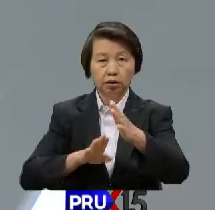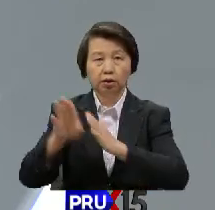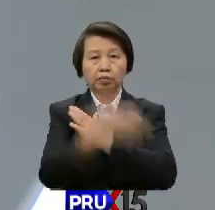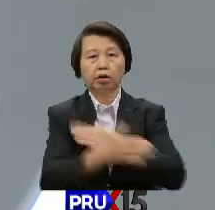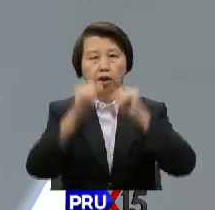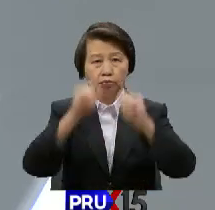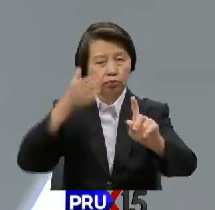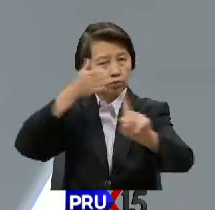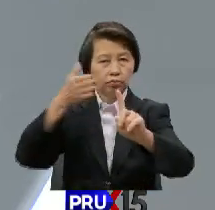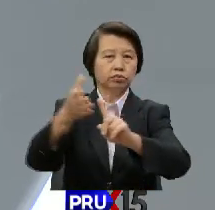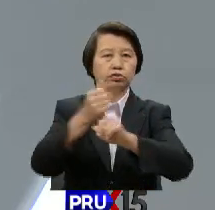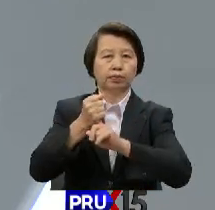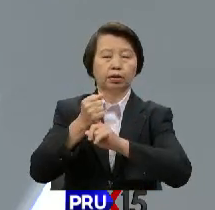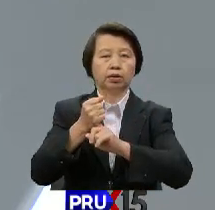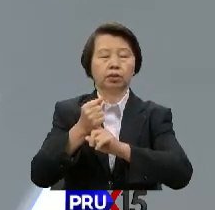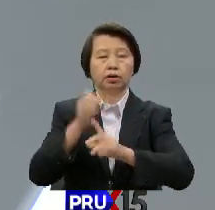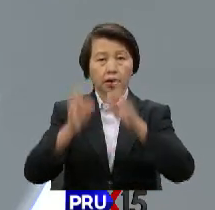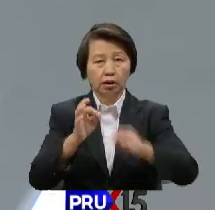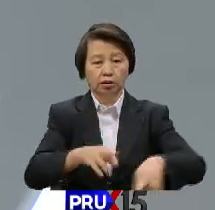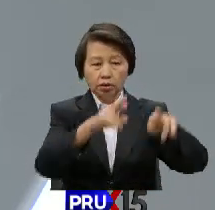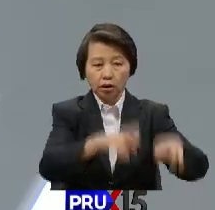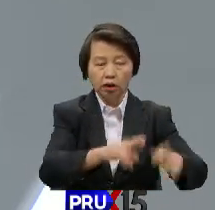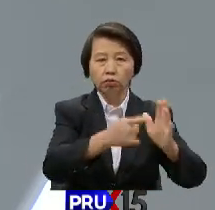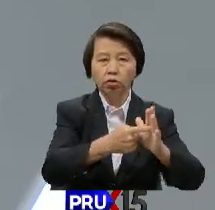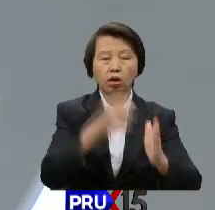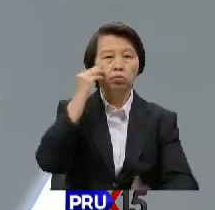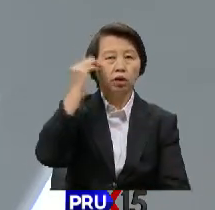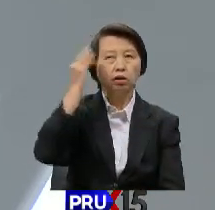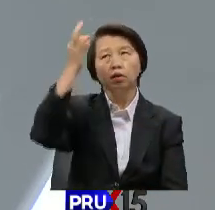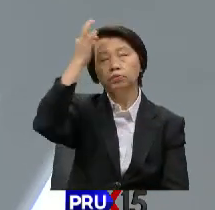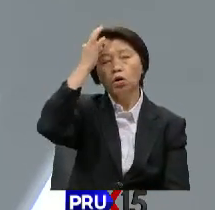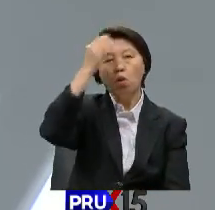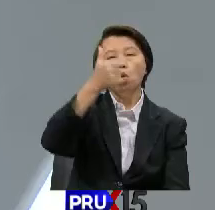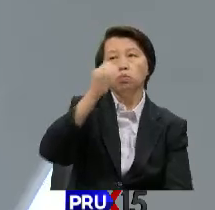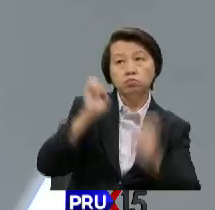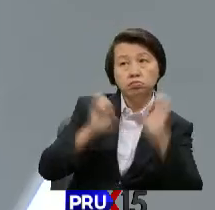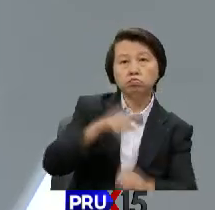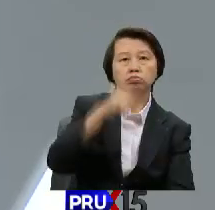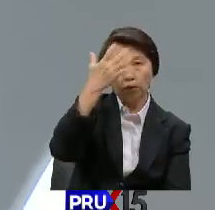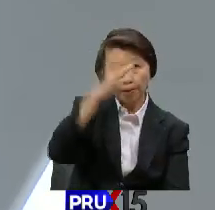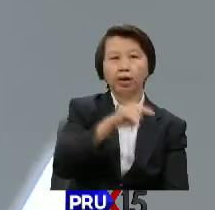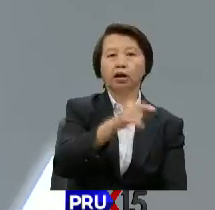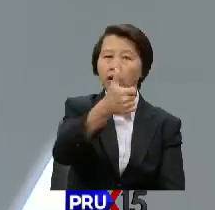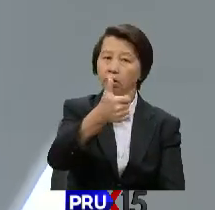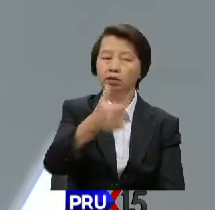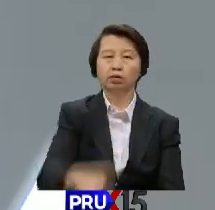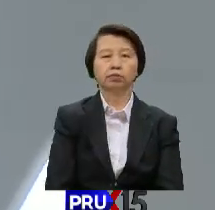negara itu dapat dicapai apabila pengunjung mulai matang untuk berpikir menilai dan memilih